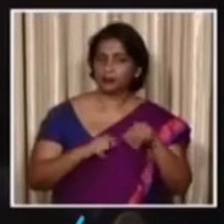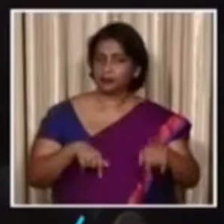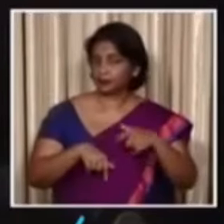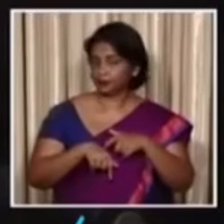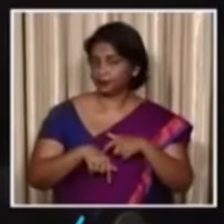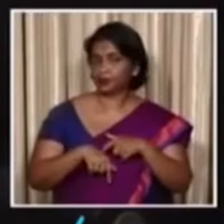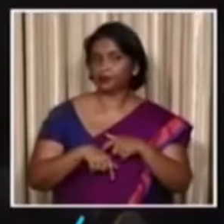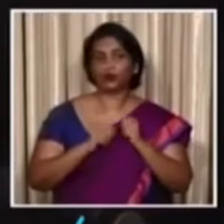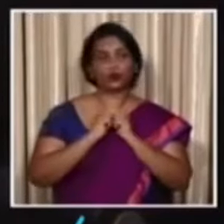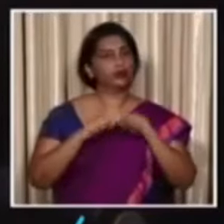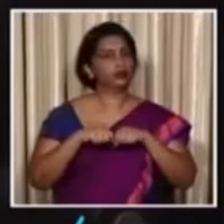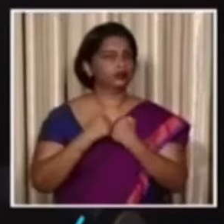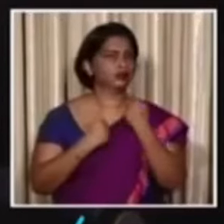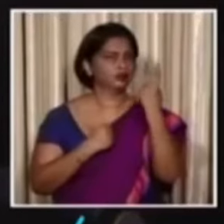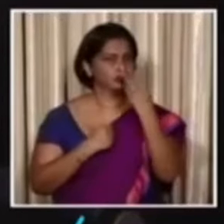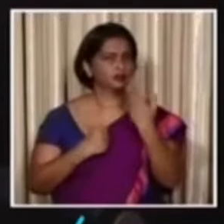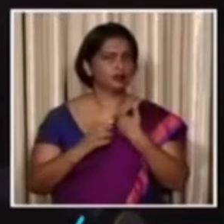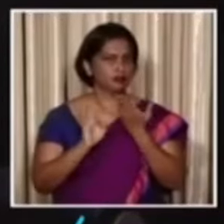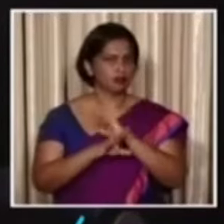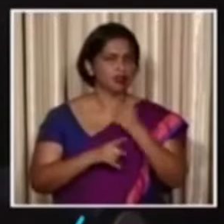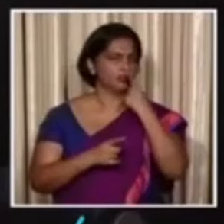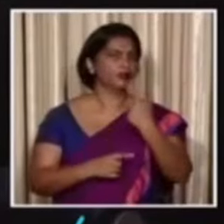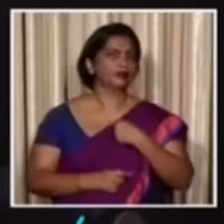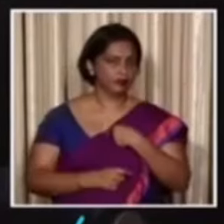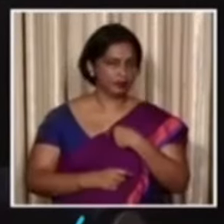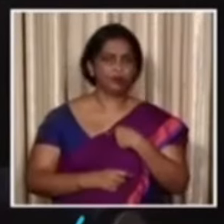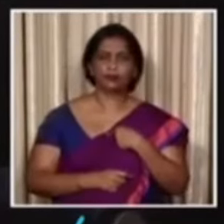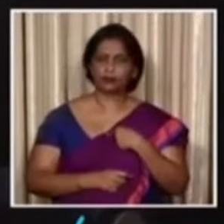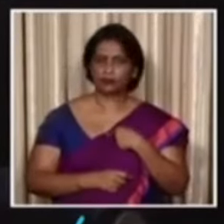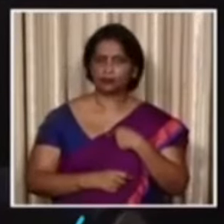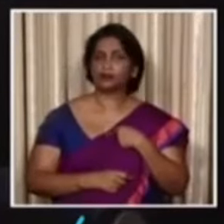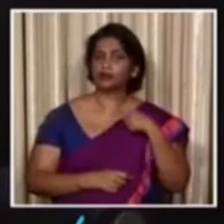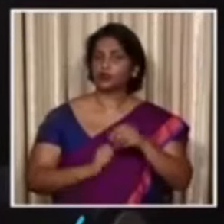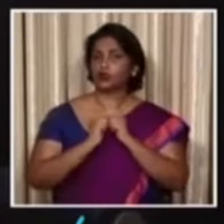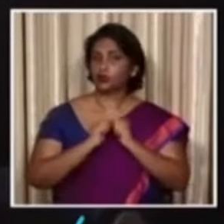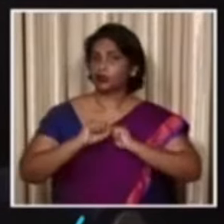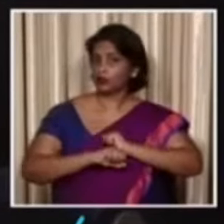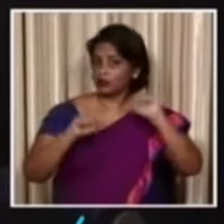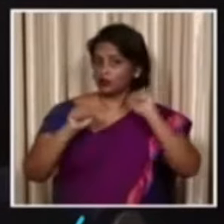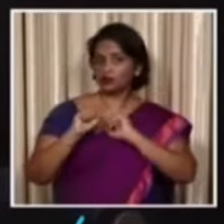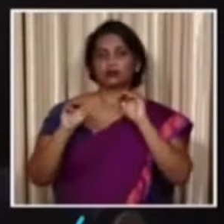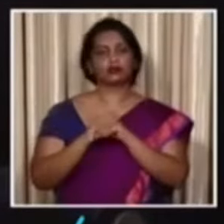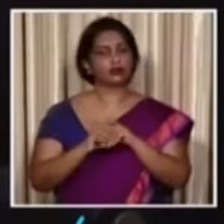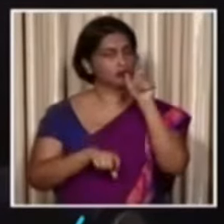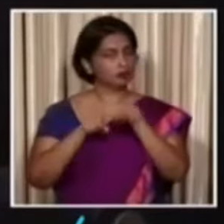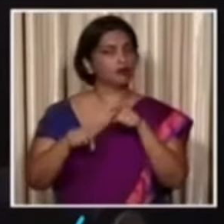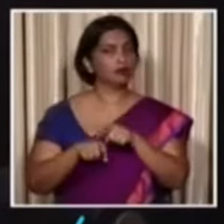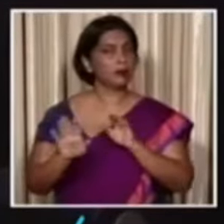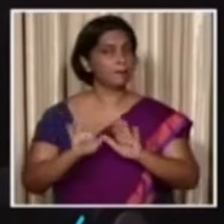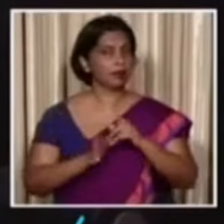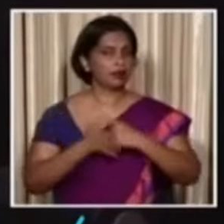වෙලාවේ වෘත්තීය සමිති කීපයක් මට පහුගිය දවසේ ඇවිල්ලා දැනුවත් කිරීමක් කරා. මේ වෘත්තීය අරගල වෙනුවෙන් පෙනී හිටපු කණ්ඩායම්